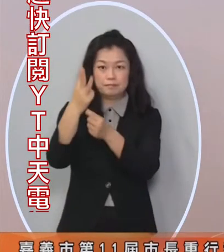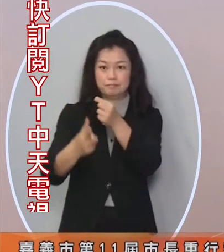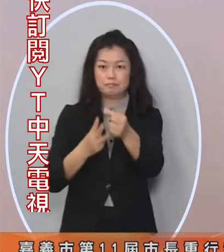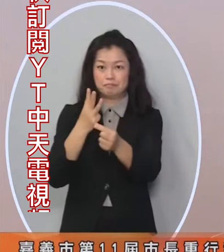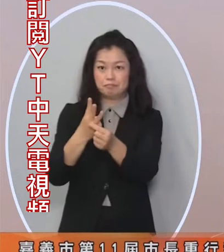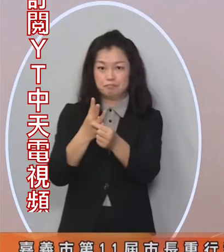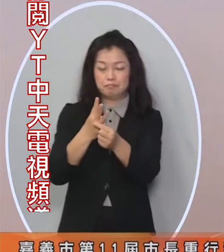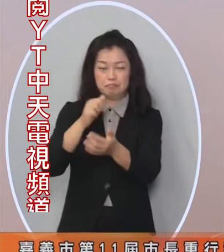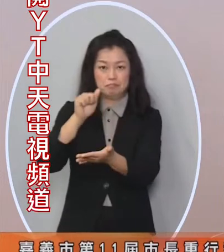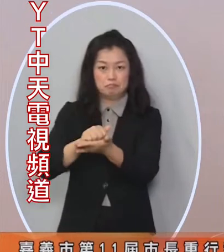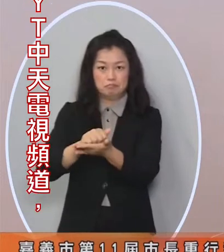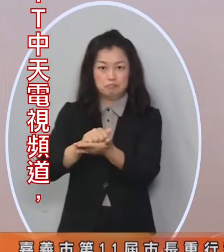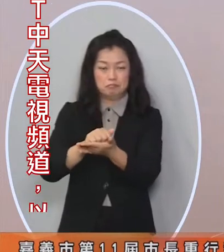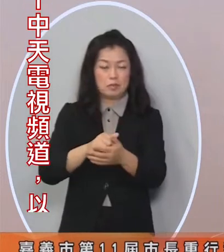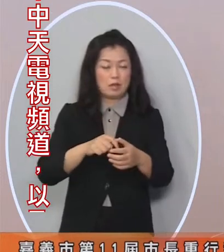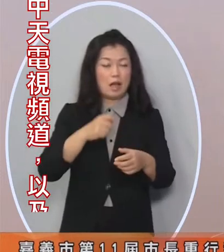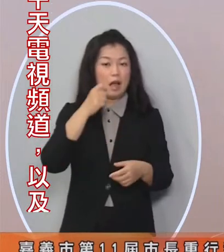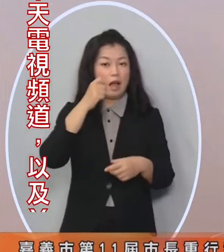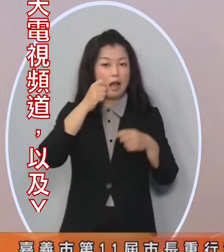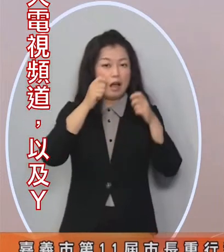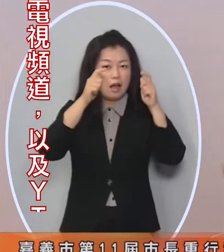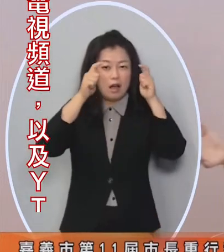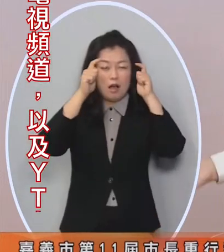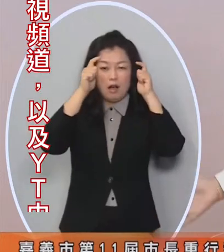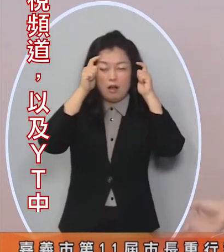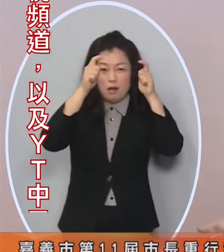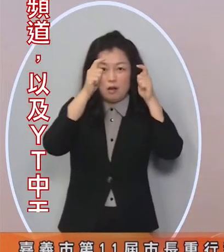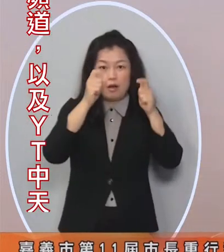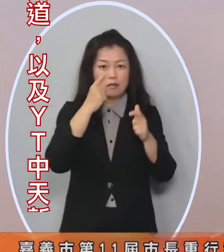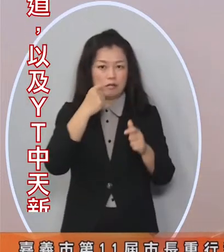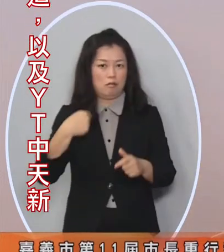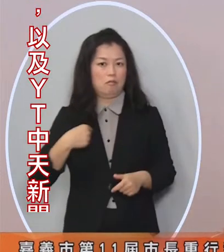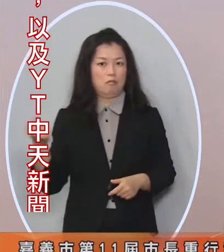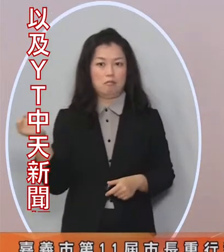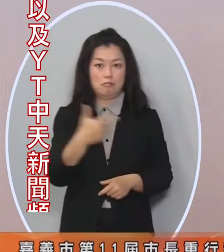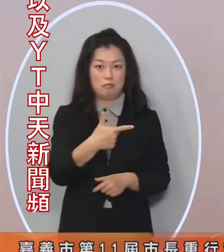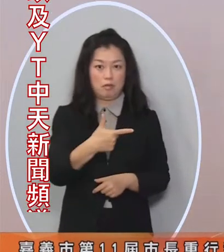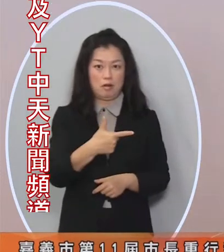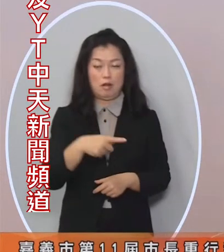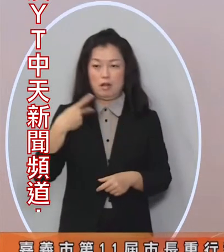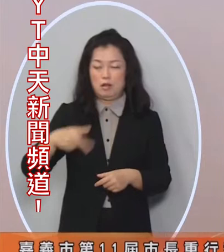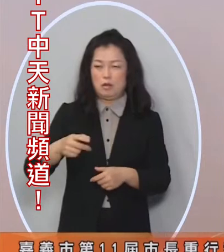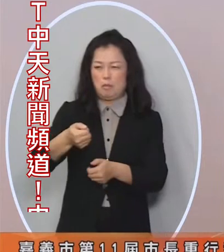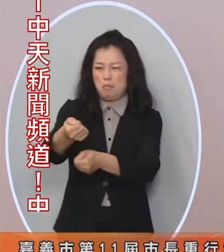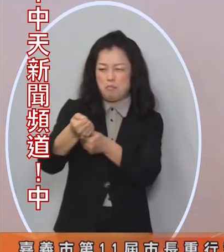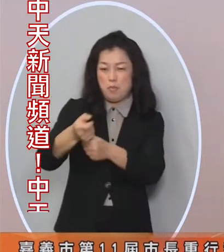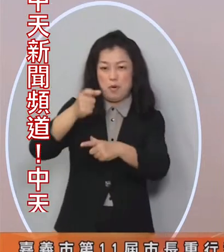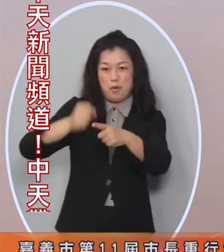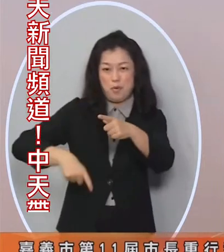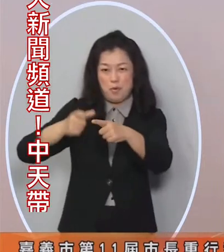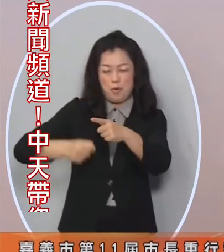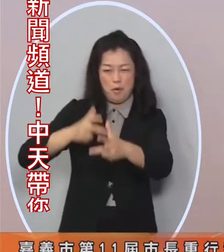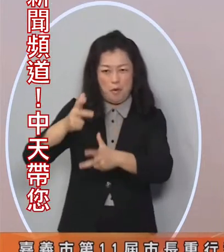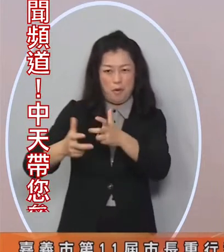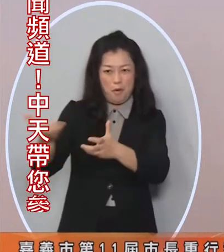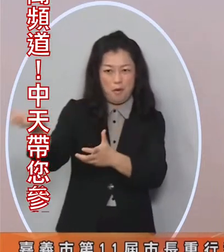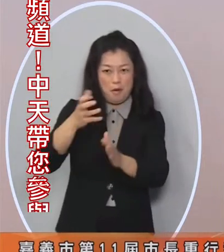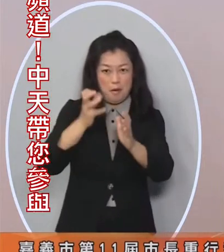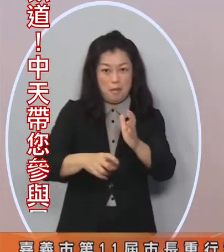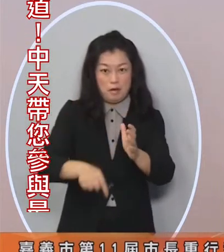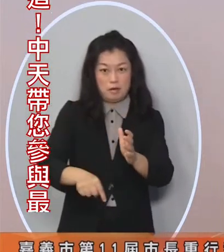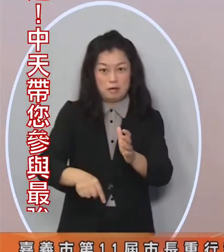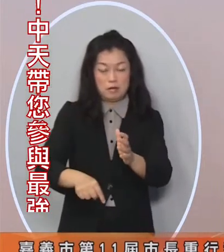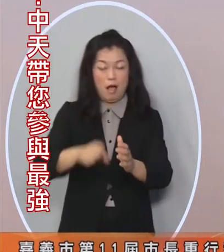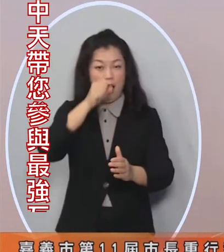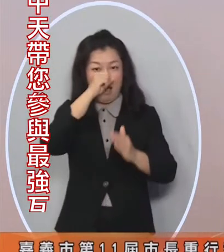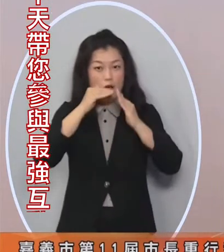台南跟高雄，我们更是招商引资屡创佳绩。你也知道，知名的品牌在继 Costco